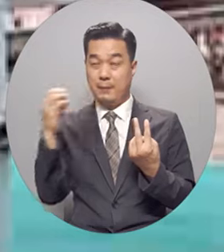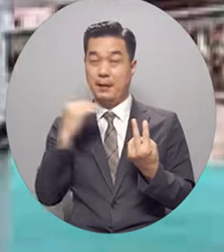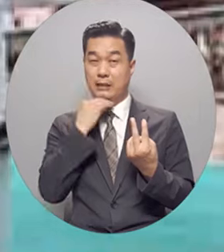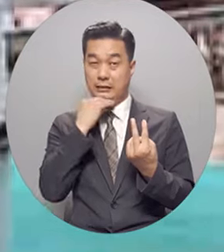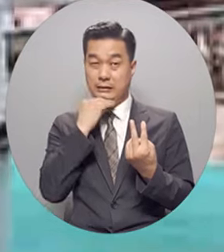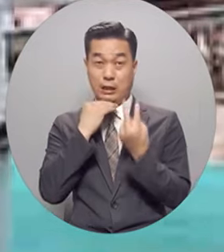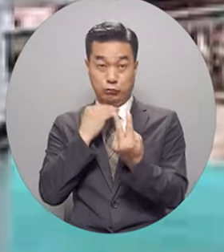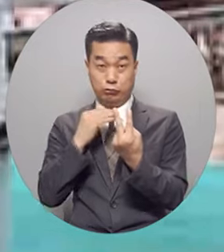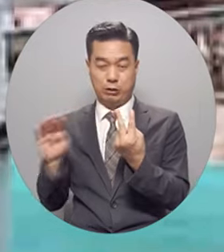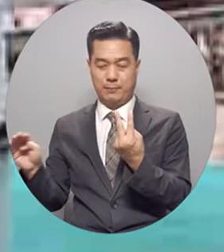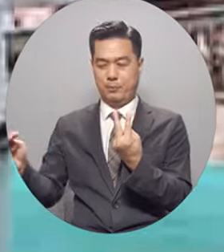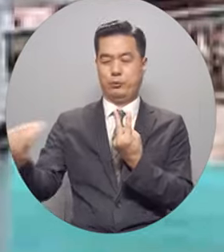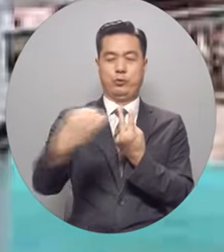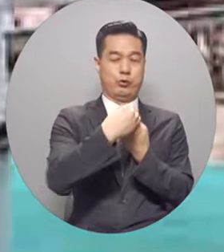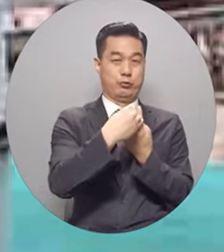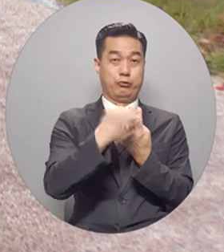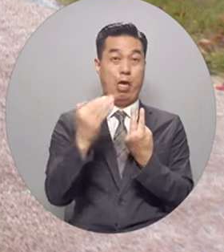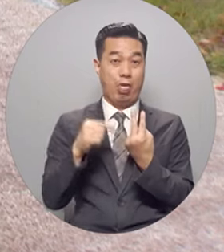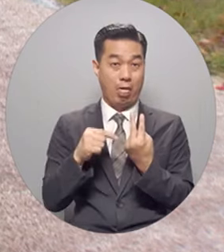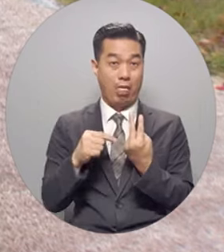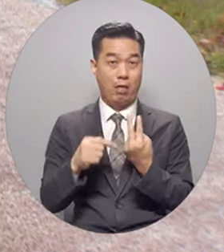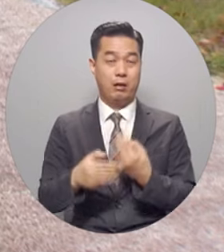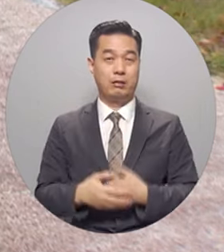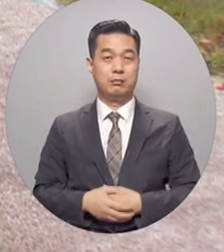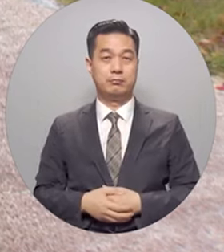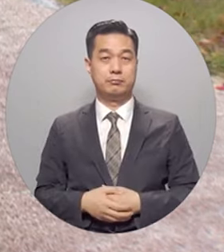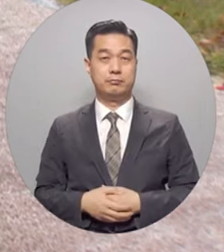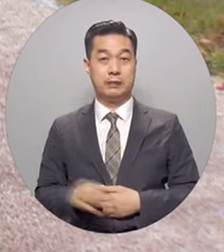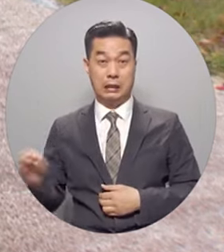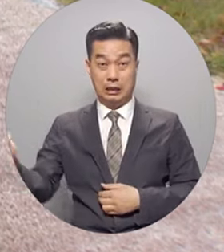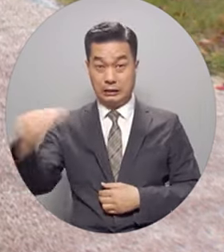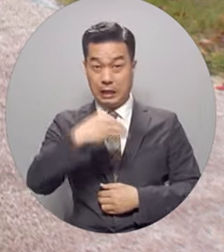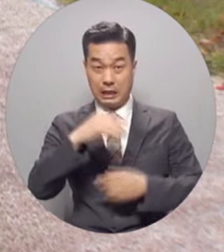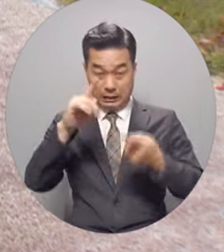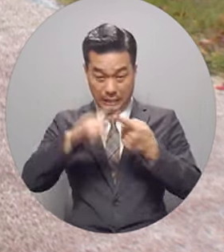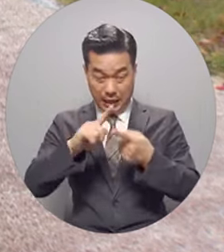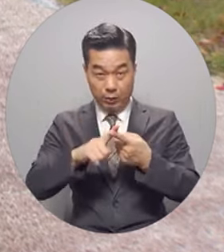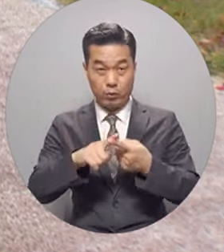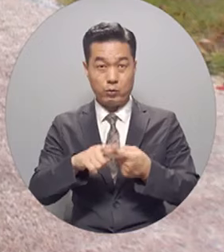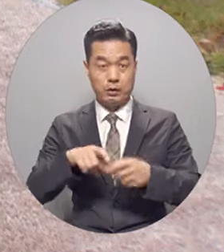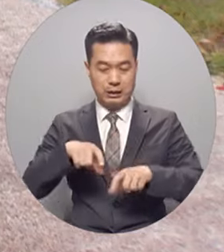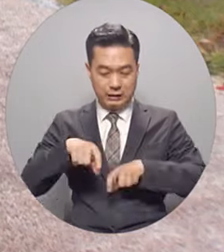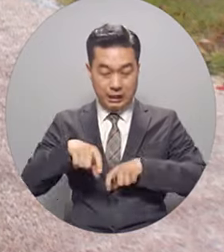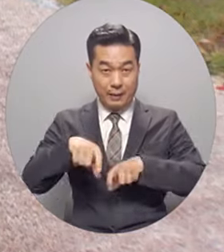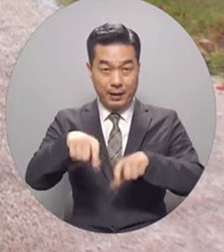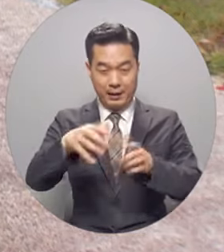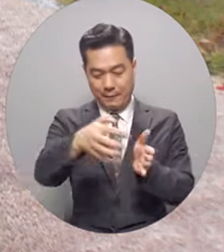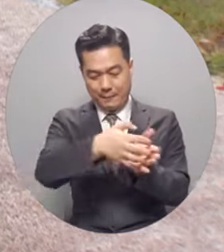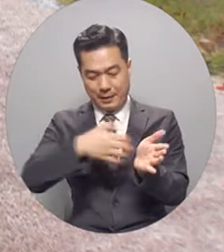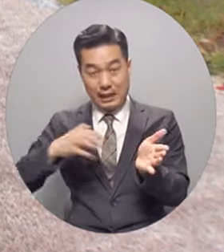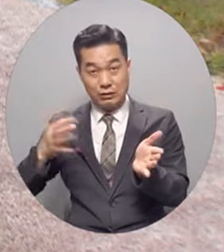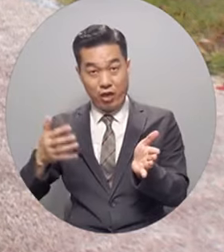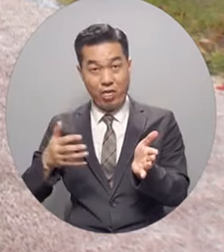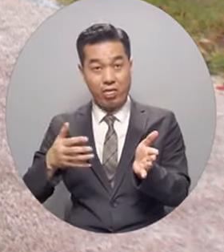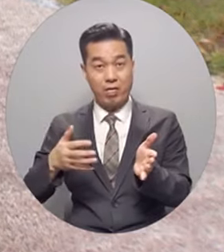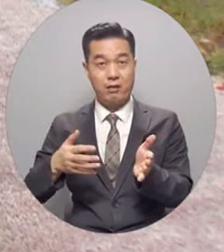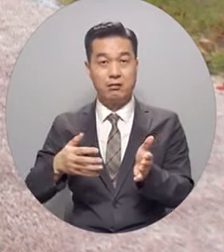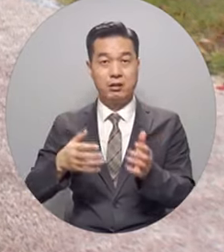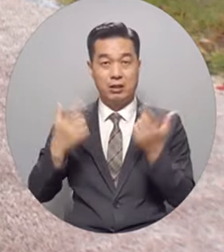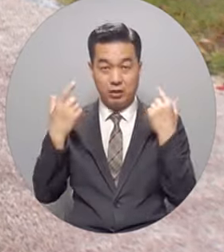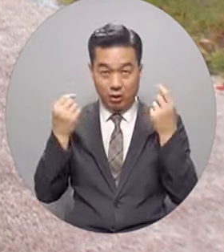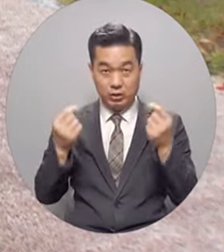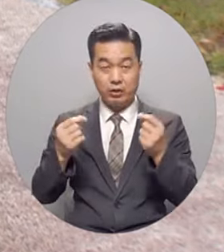명을 그대로 덮칩니다가 진한 방대로 직 흔적이